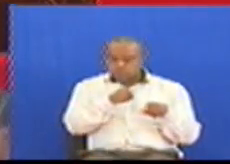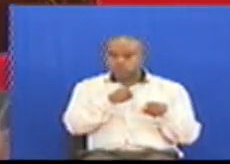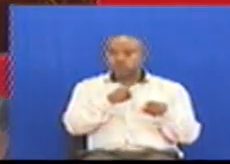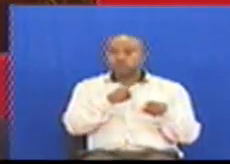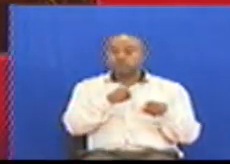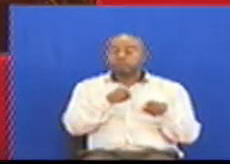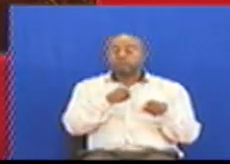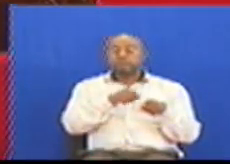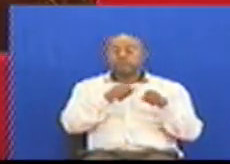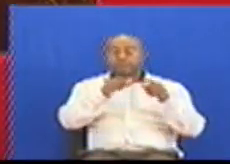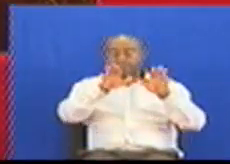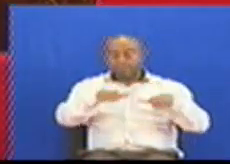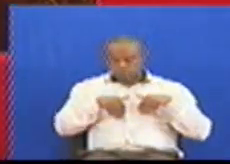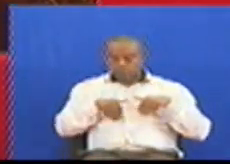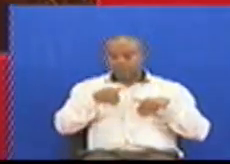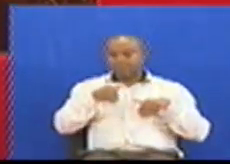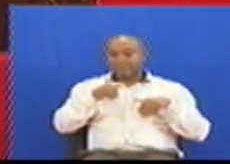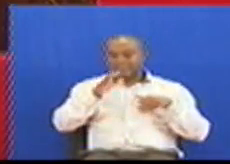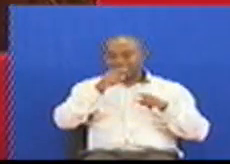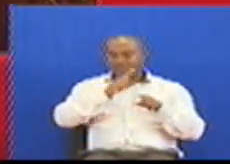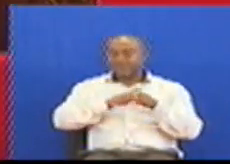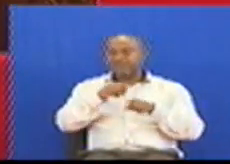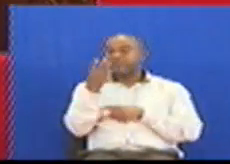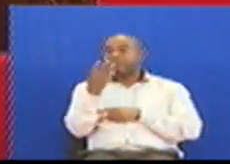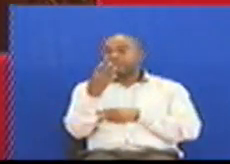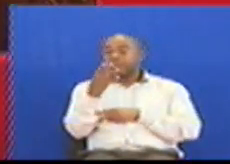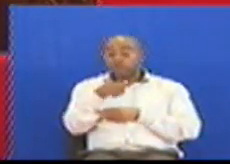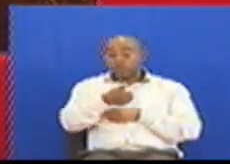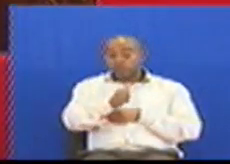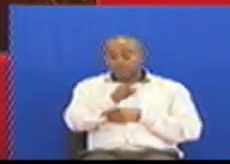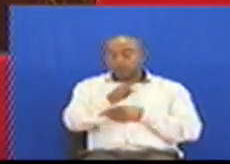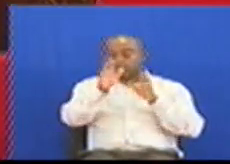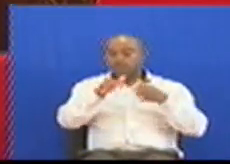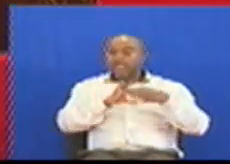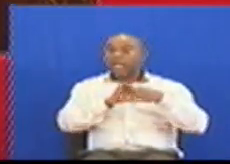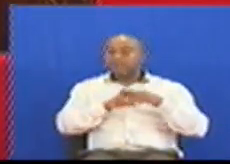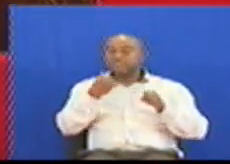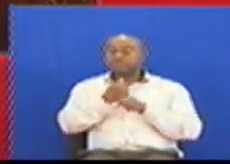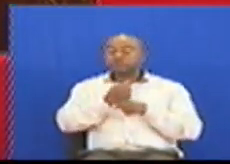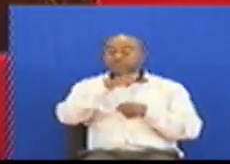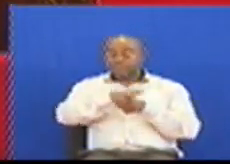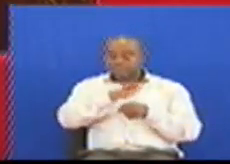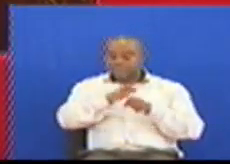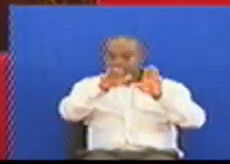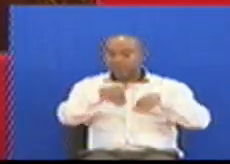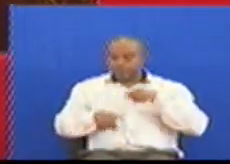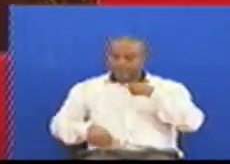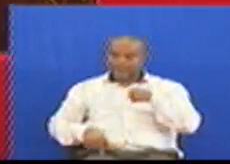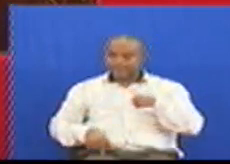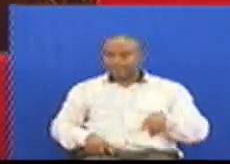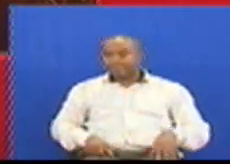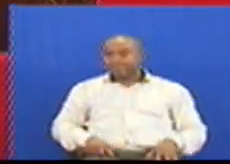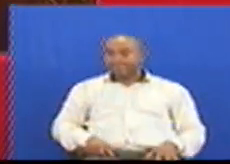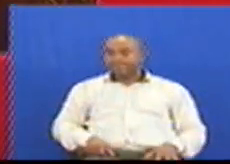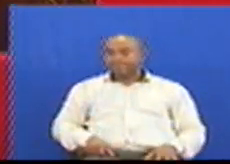vinne. Kwa hiyo natoa pole hizo pia kwa bunge, kwa sababu naye alikuwa ni mbunge na ameshiriki sana katika shughuli za bunge letu